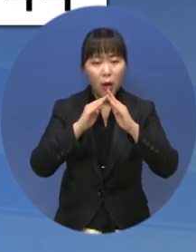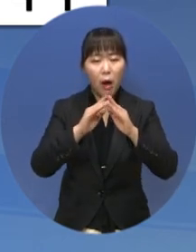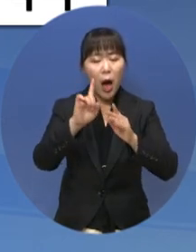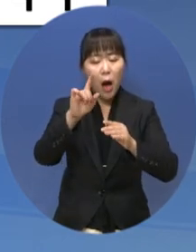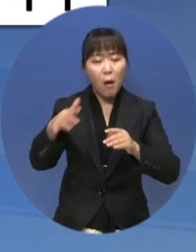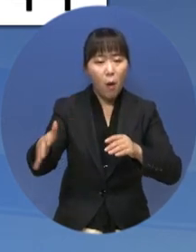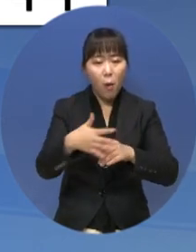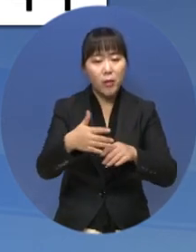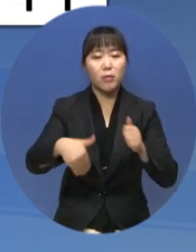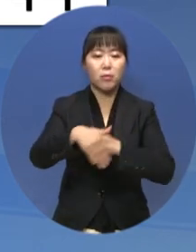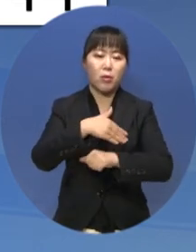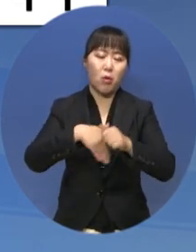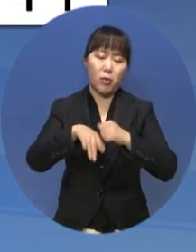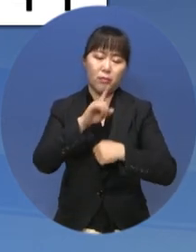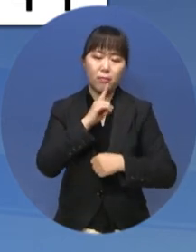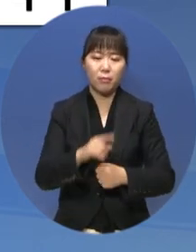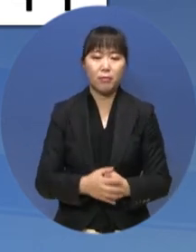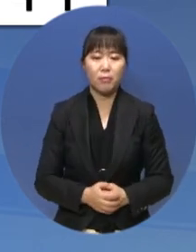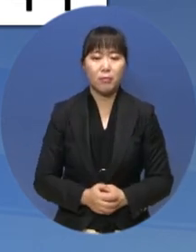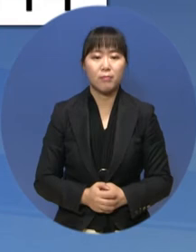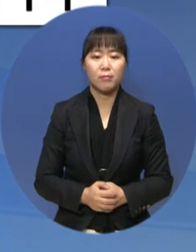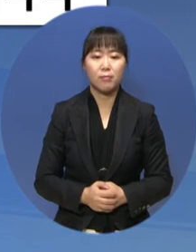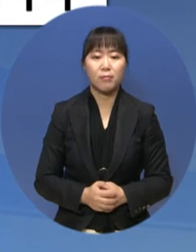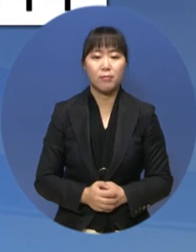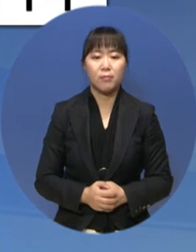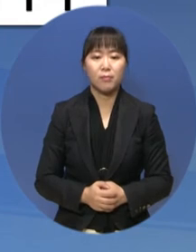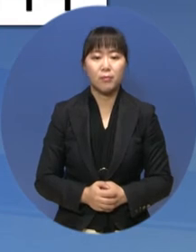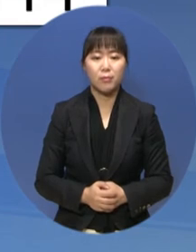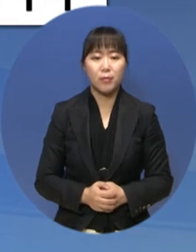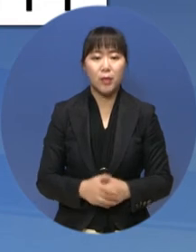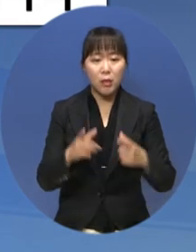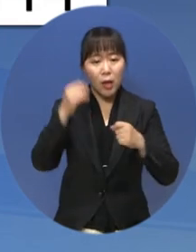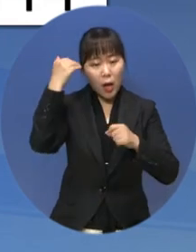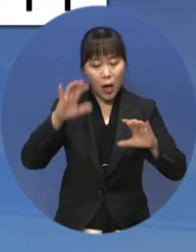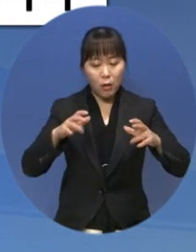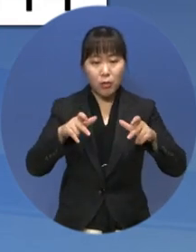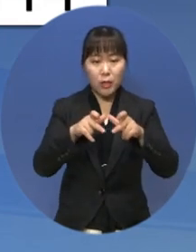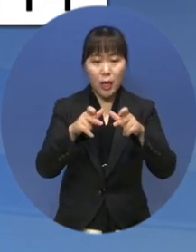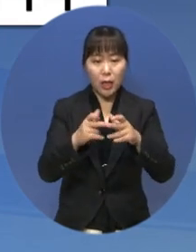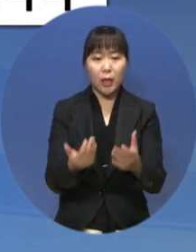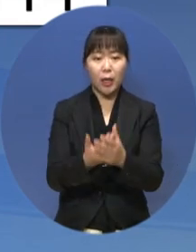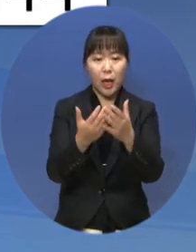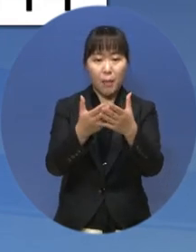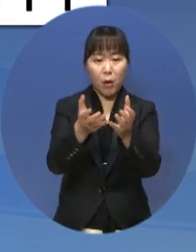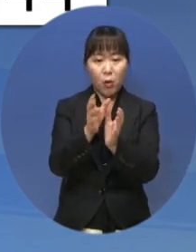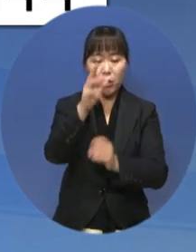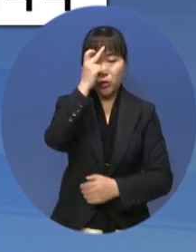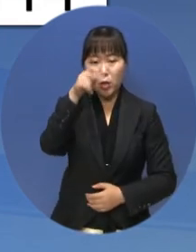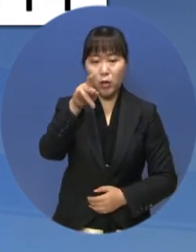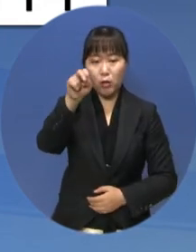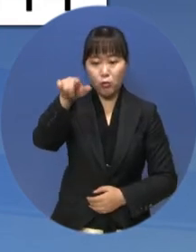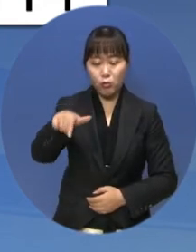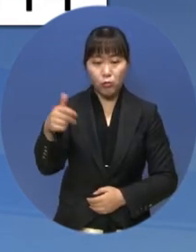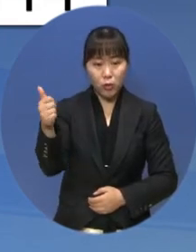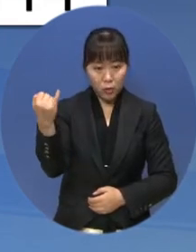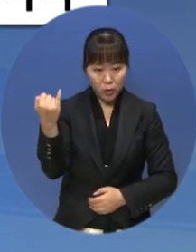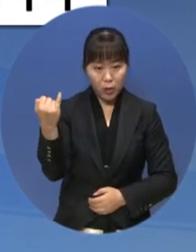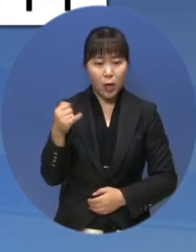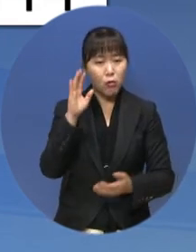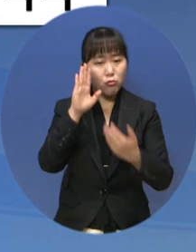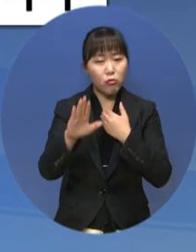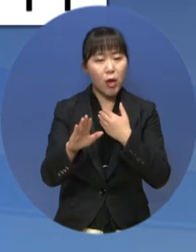하나도 없는 실정이라고 꼬집었습니다. 이에 대해 한국장애인개발원 최경숙 원장은 이후에